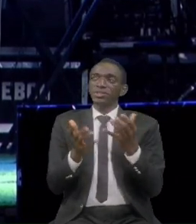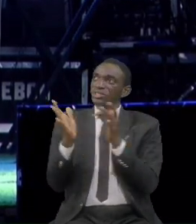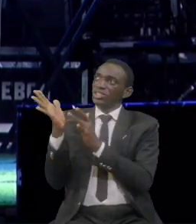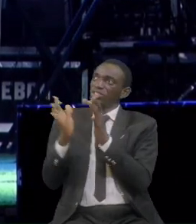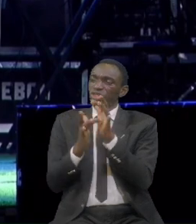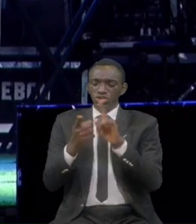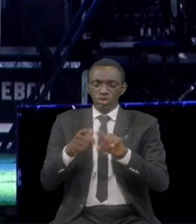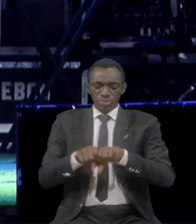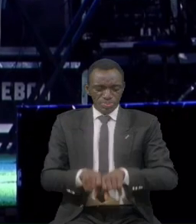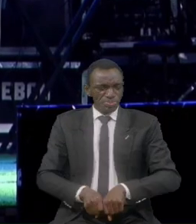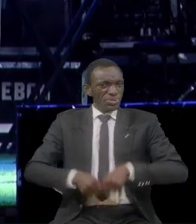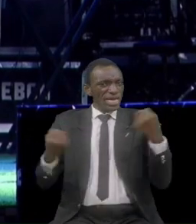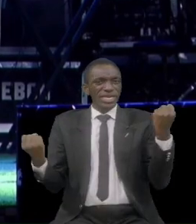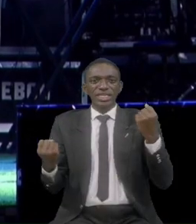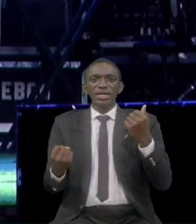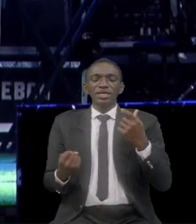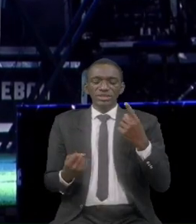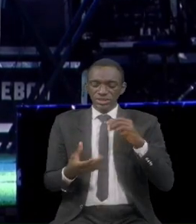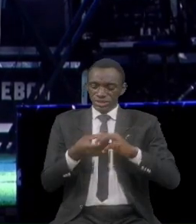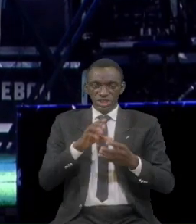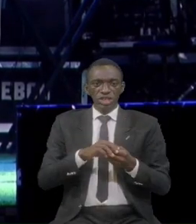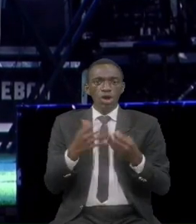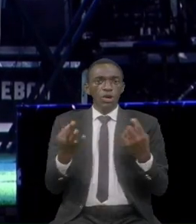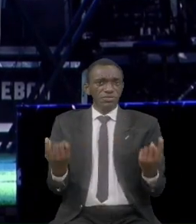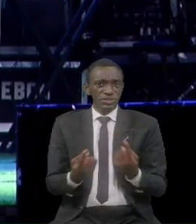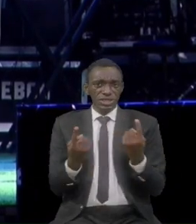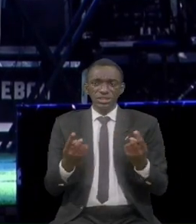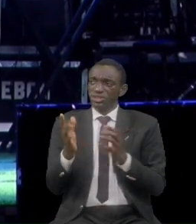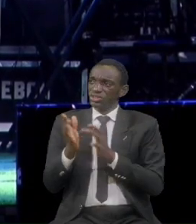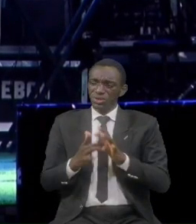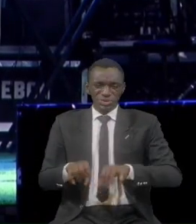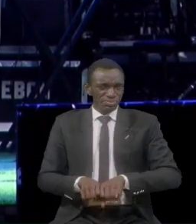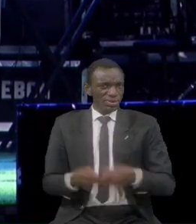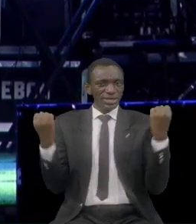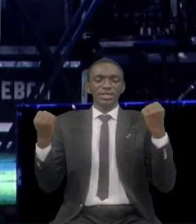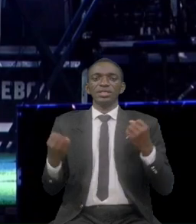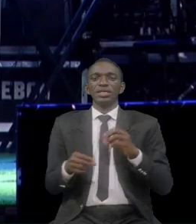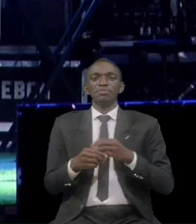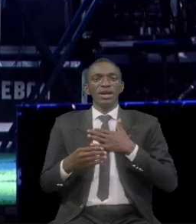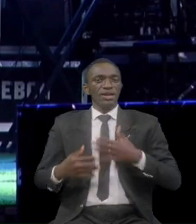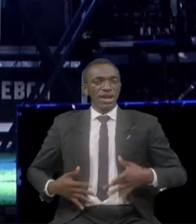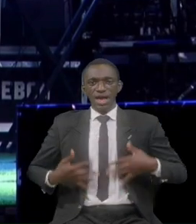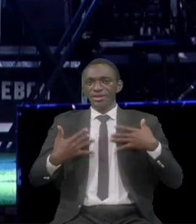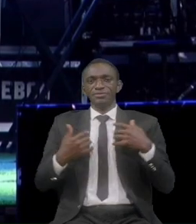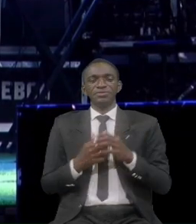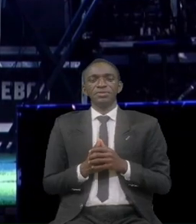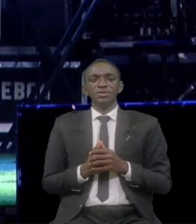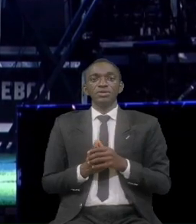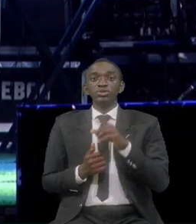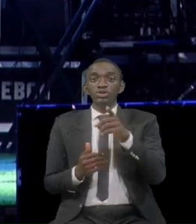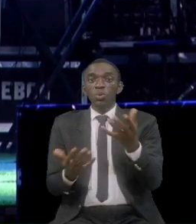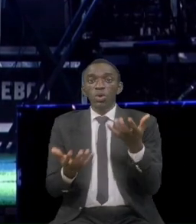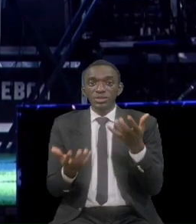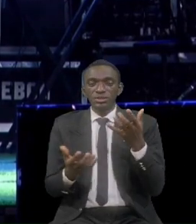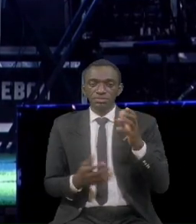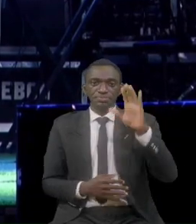of sin for my life. Gusto nako si Kristo yang bugtuon ang kadina sa sala sa kuang kinabuhi. Raise up that hand. Itaas